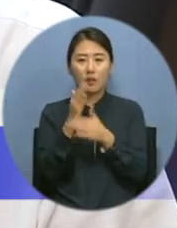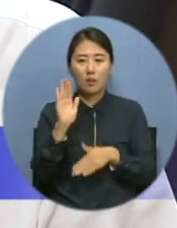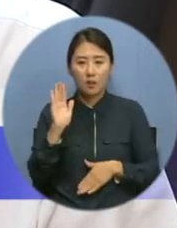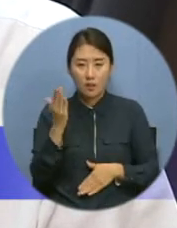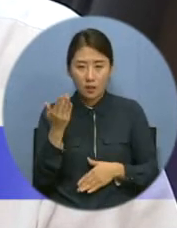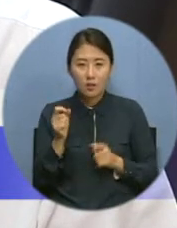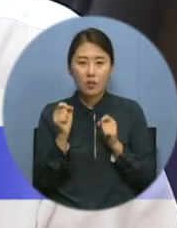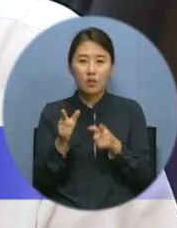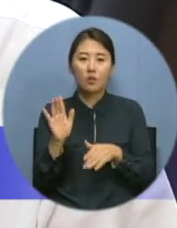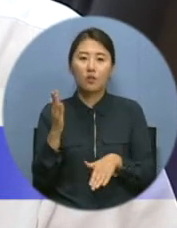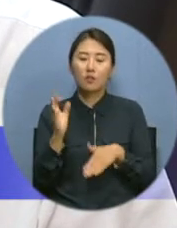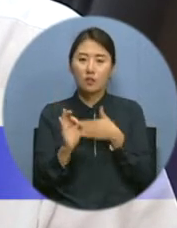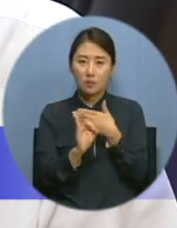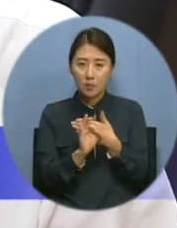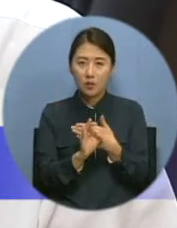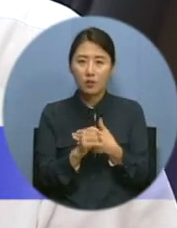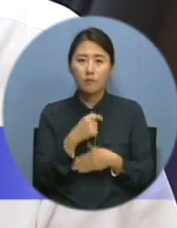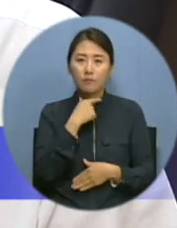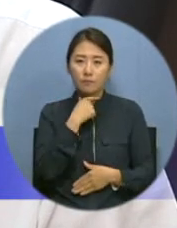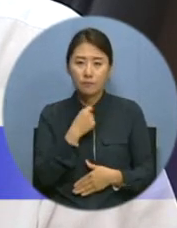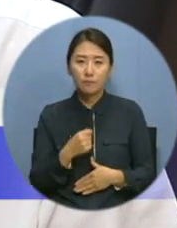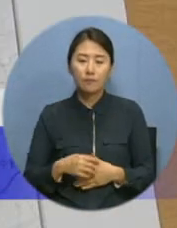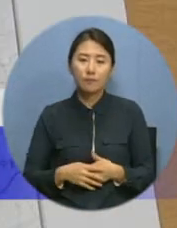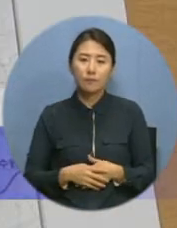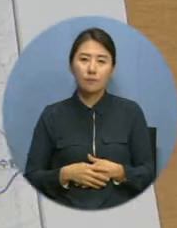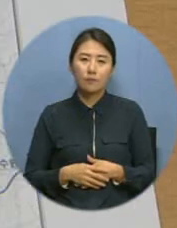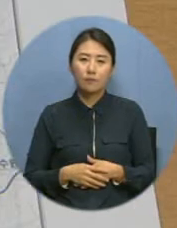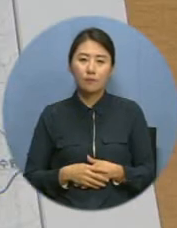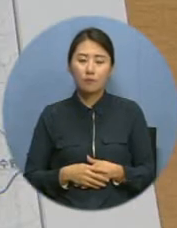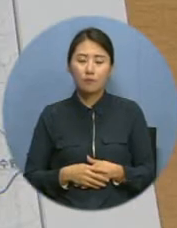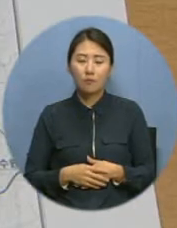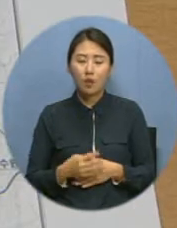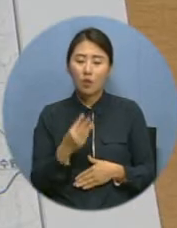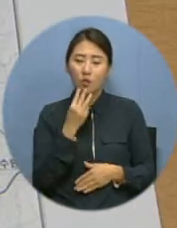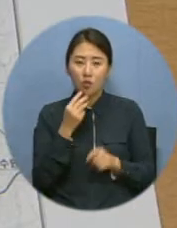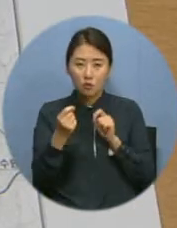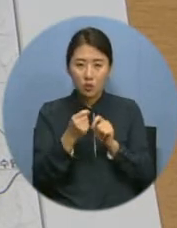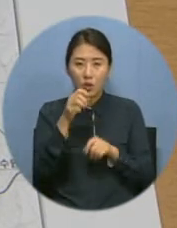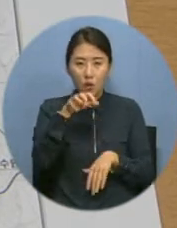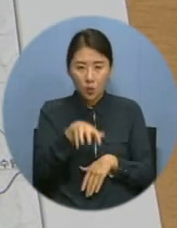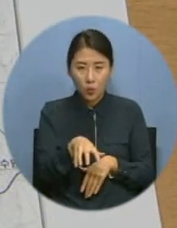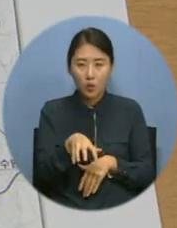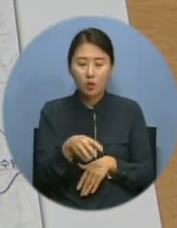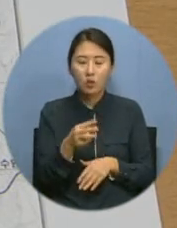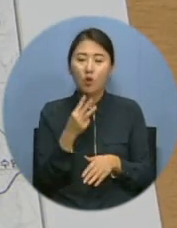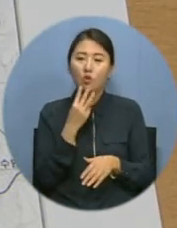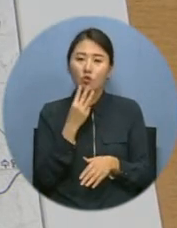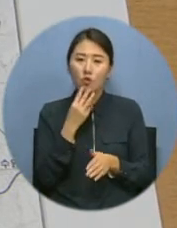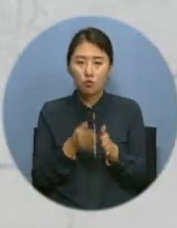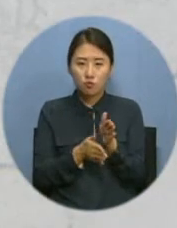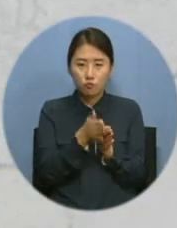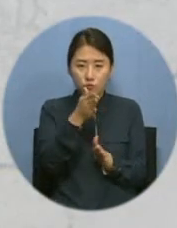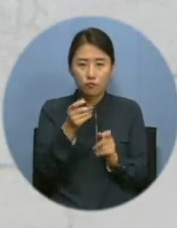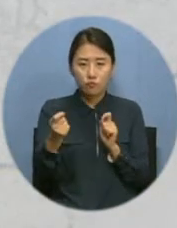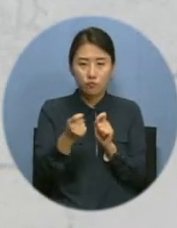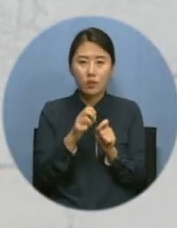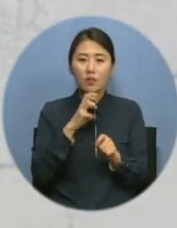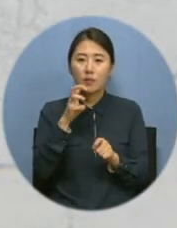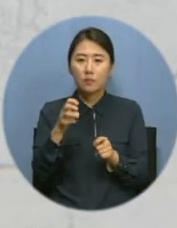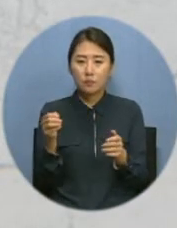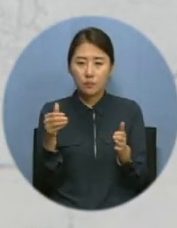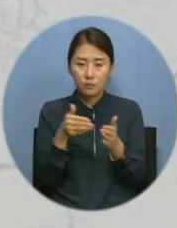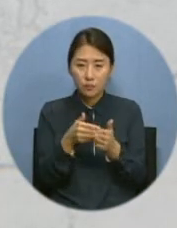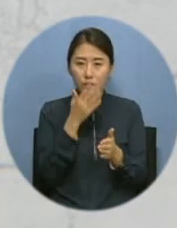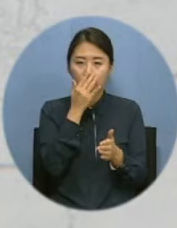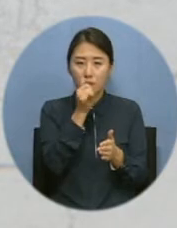그런 계기가 되었으면 하는 그런 큰 바람이고요. 수도권 서남부에서 서울 도심까지 30분 내 접근이 가능하게